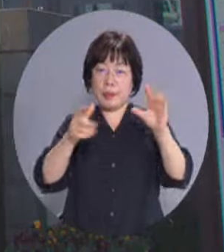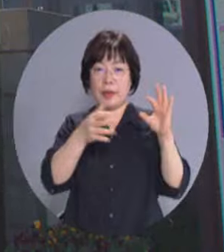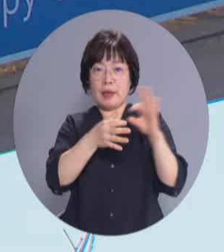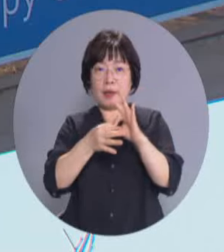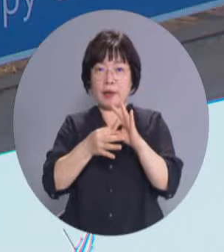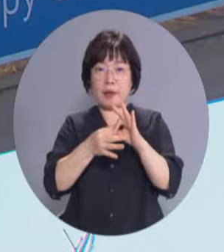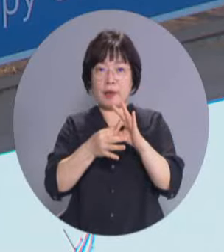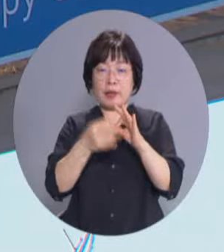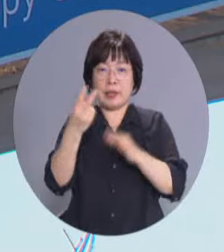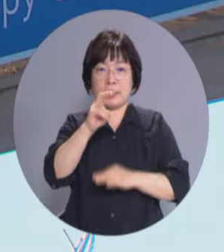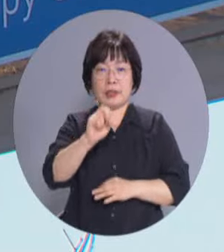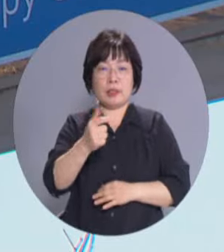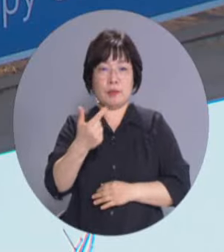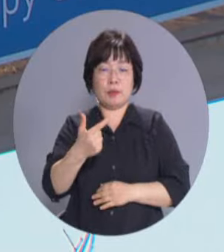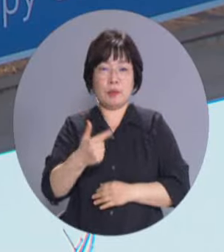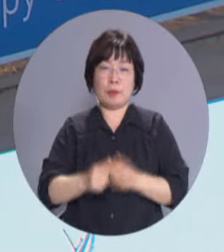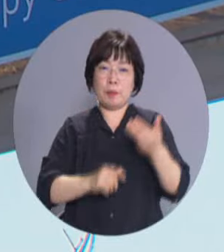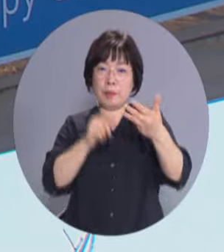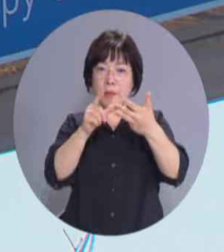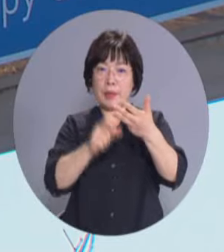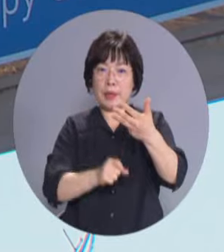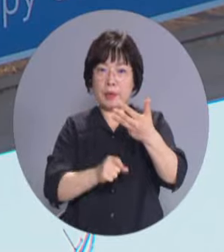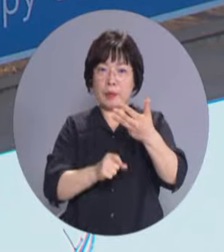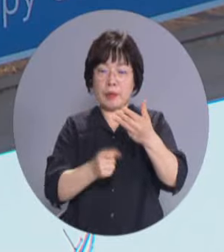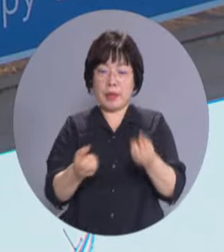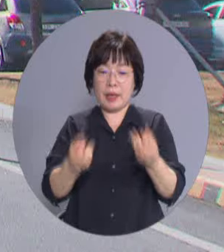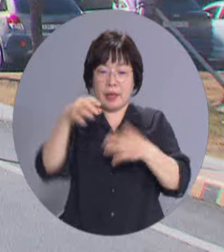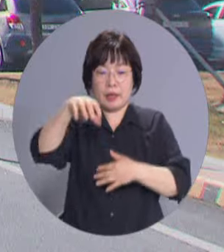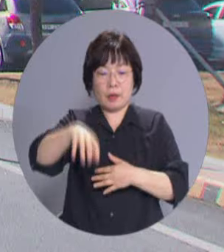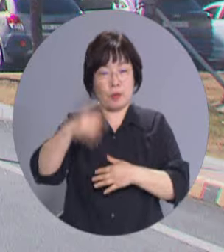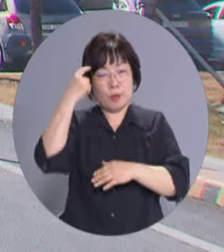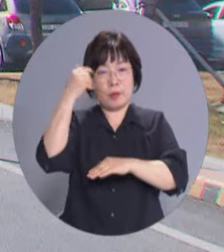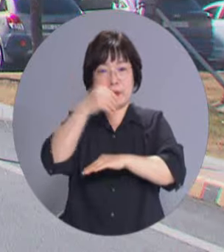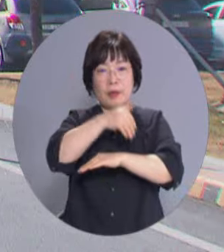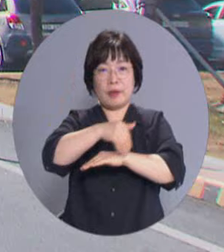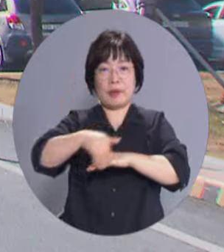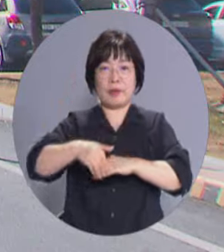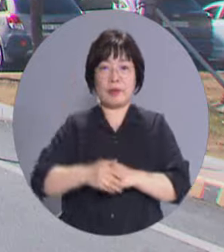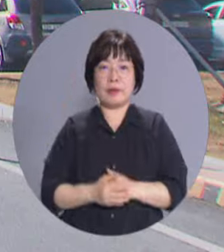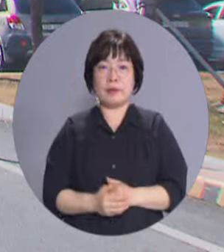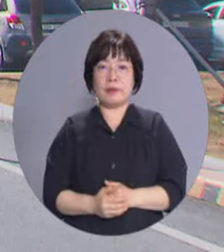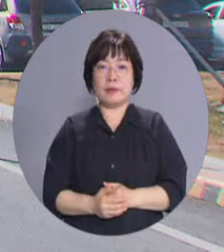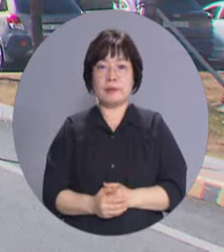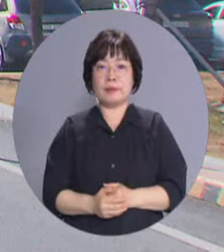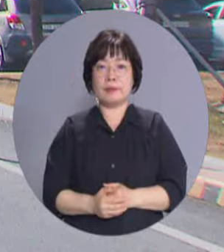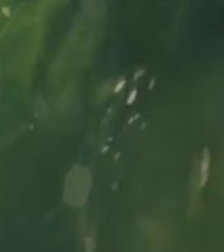연해 오는 2026년 8월 행사 유치를 목표로 하고